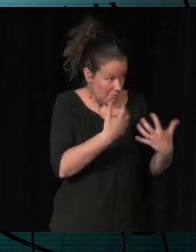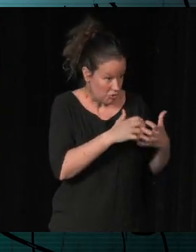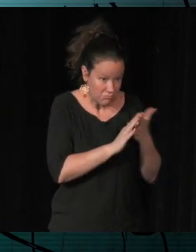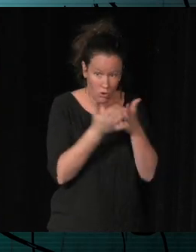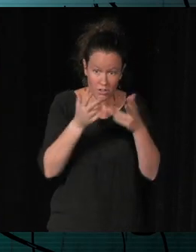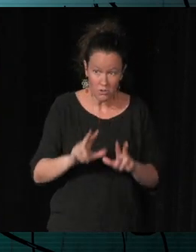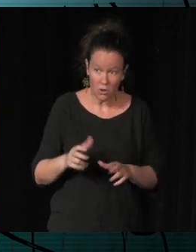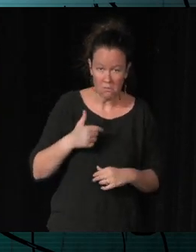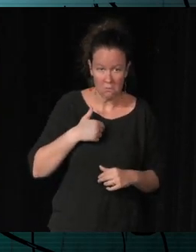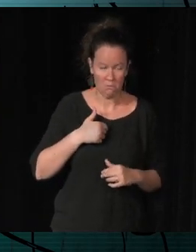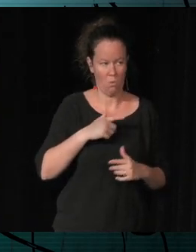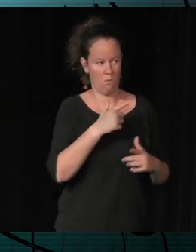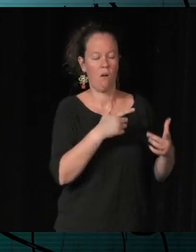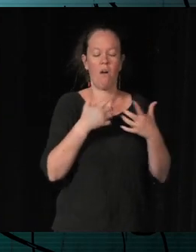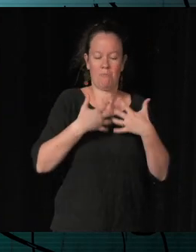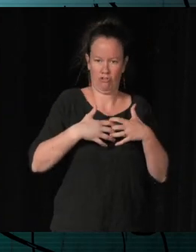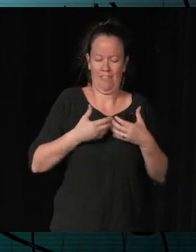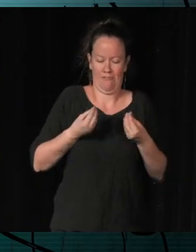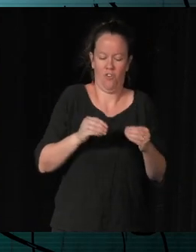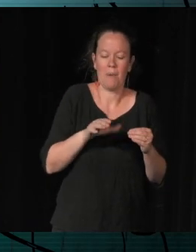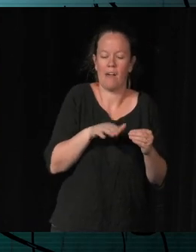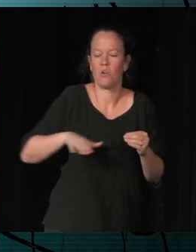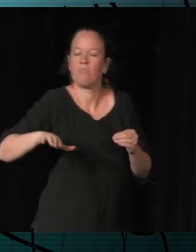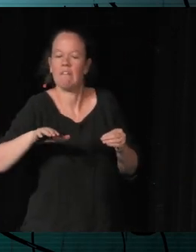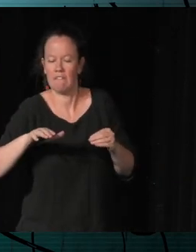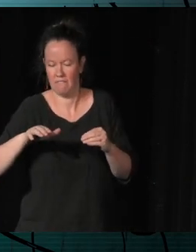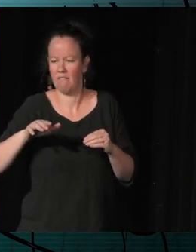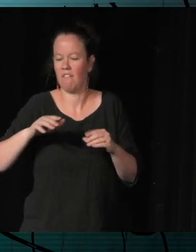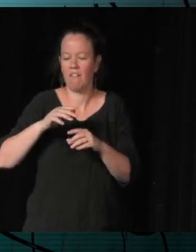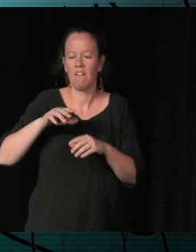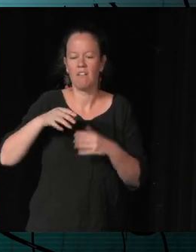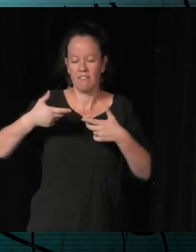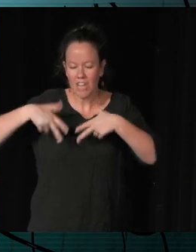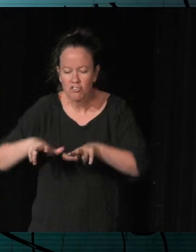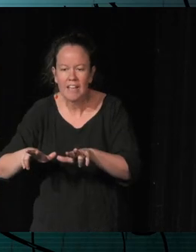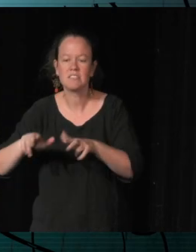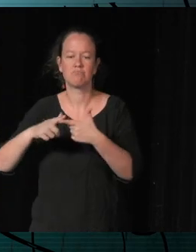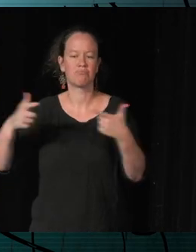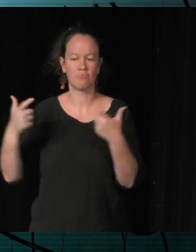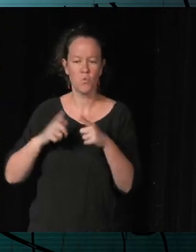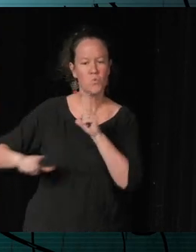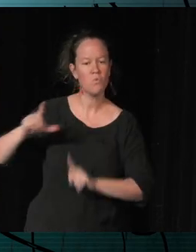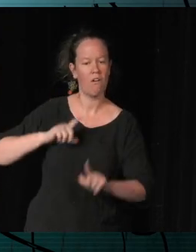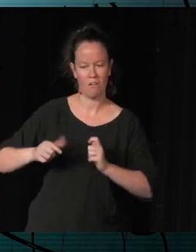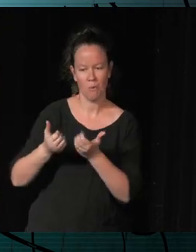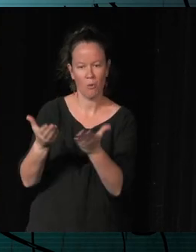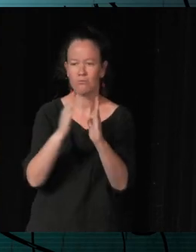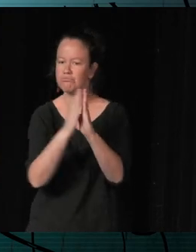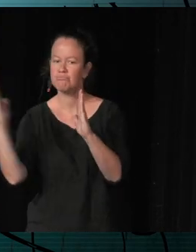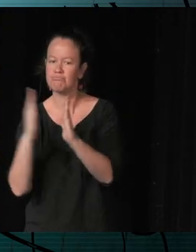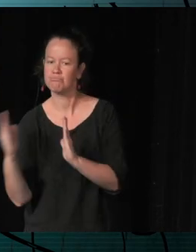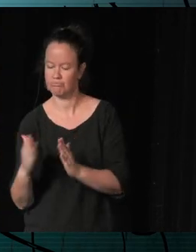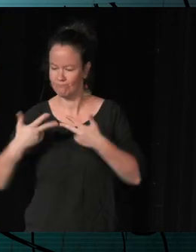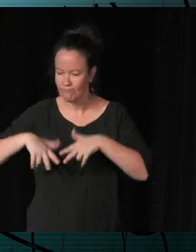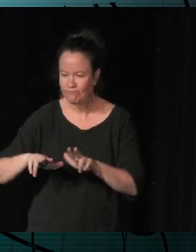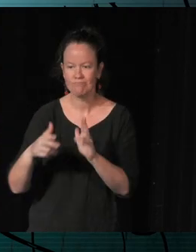je vais faire vidéo club en même temps comme ça si les ordinateurs ça se vendent pas on Loura les cassett VHS et comme moi je m'étais installé un bureau